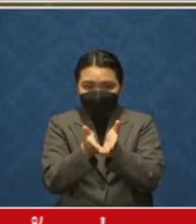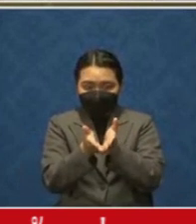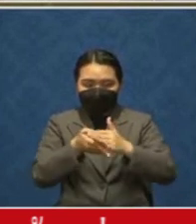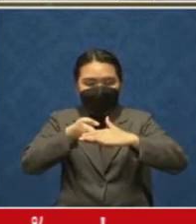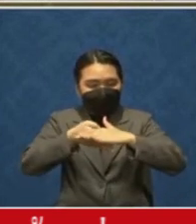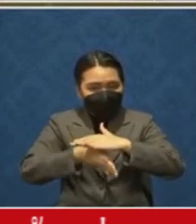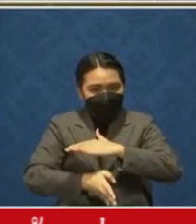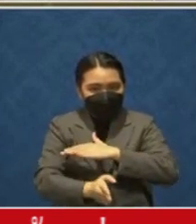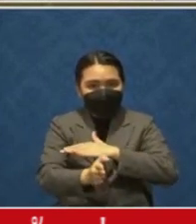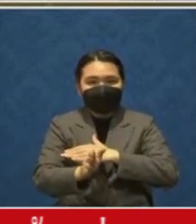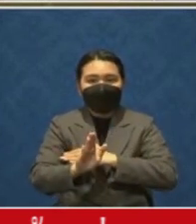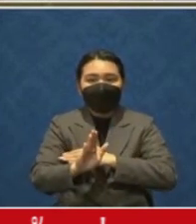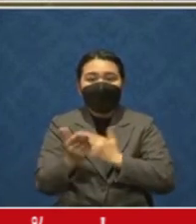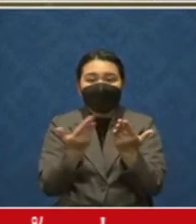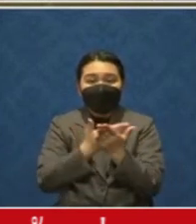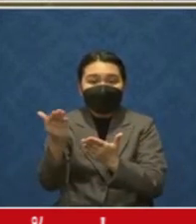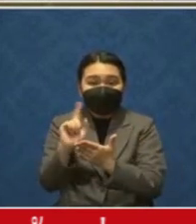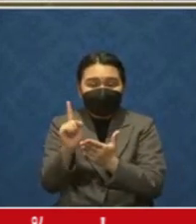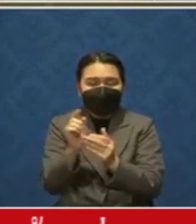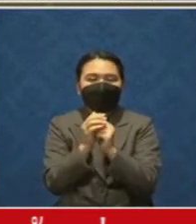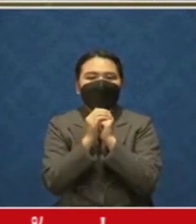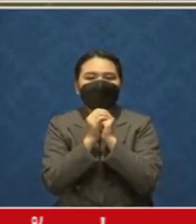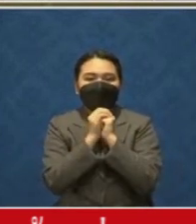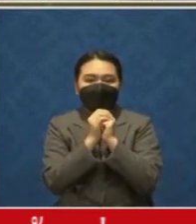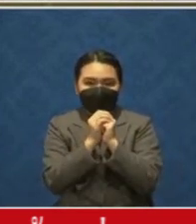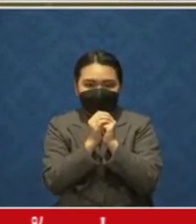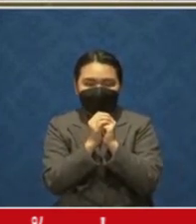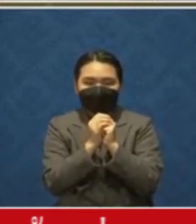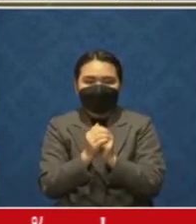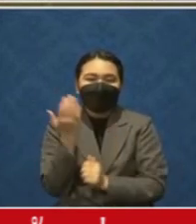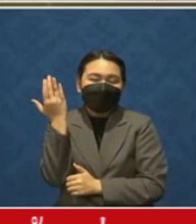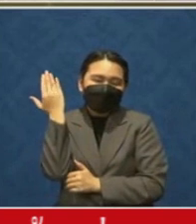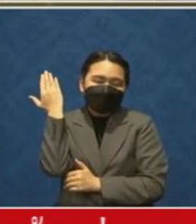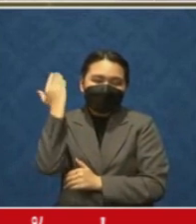ทัพเรือจากประเทศจีนเมื่อเริ่มแรกครับท่านประธานครับ